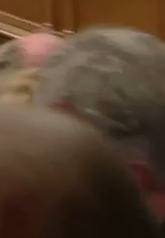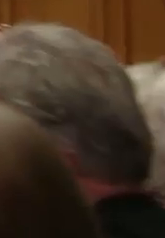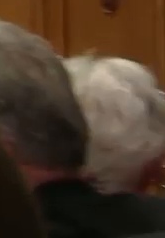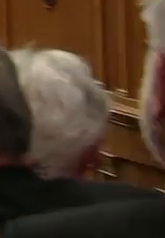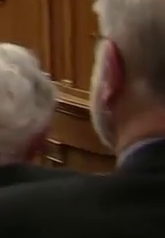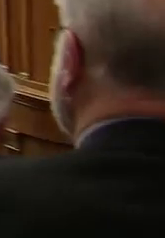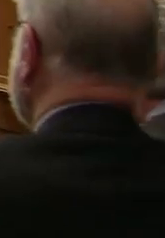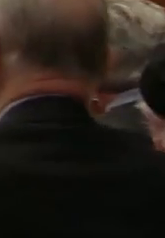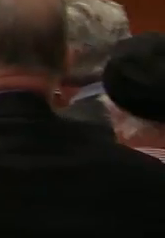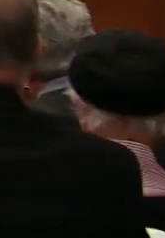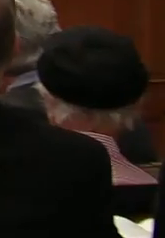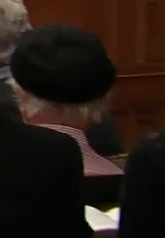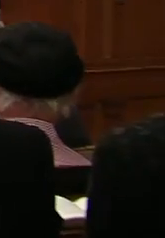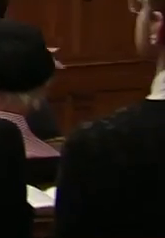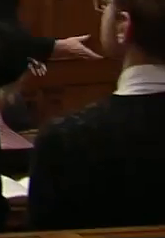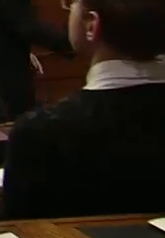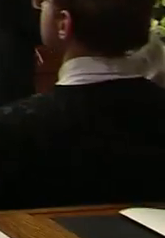ergreifen.